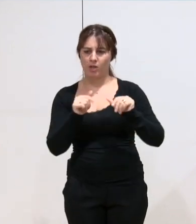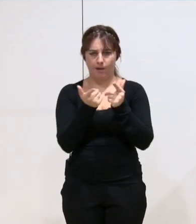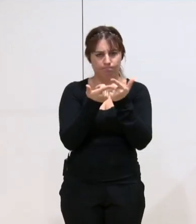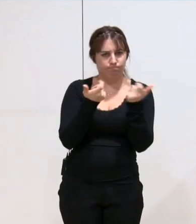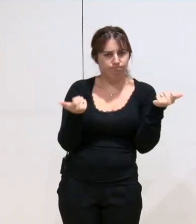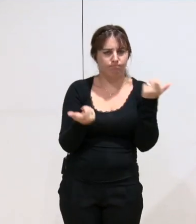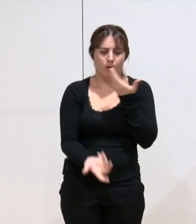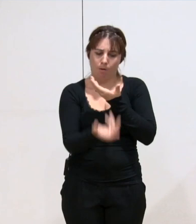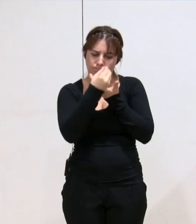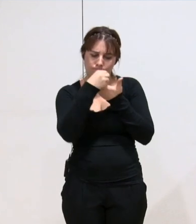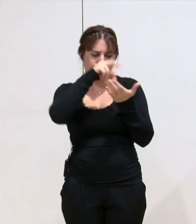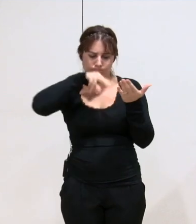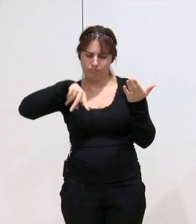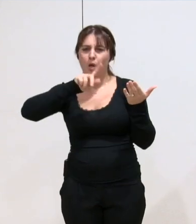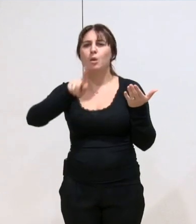les dépenses,